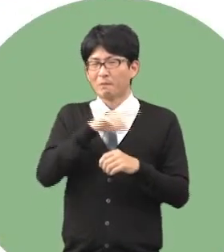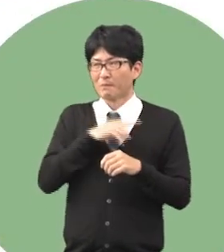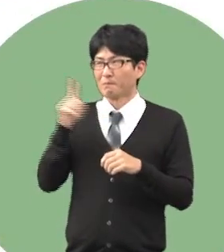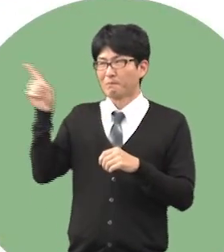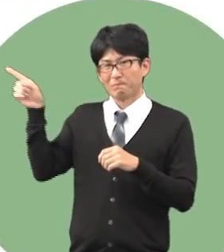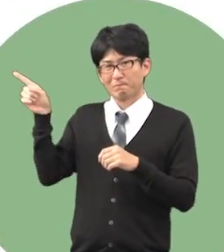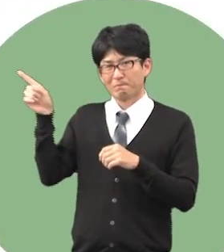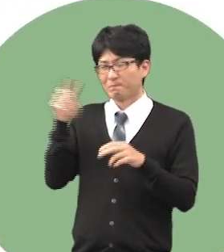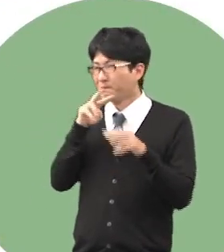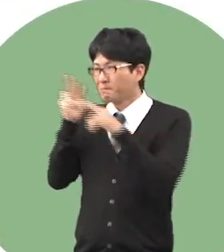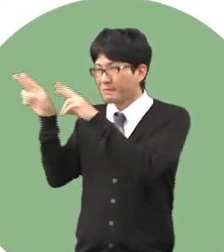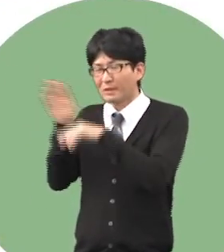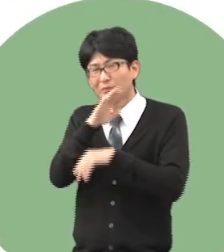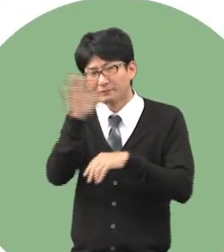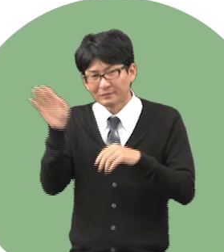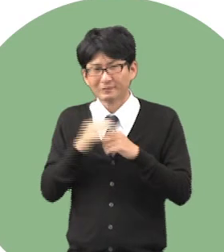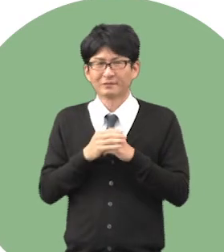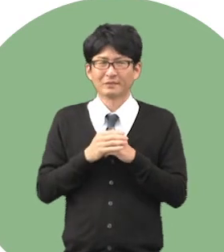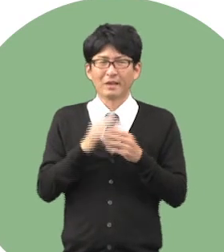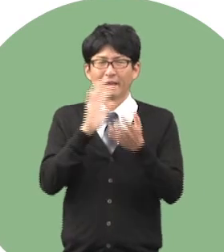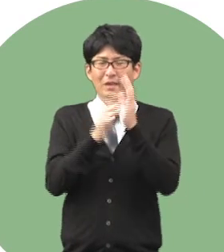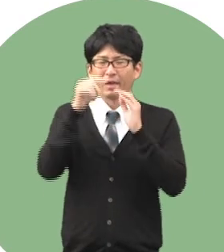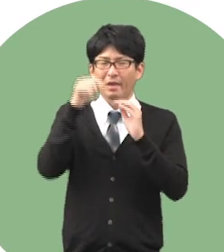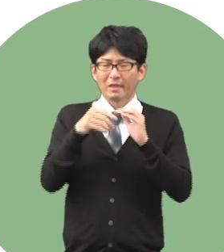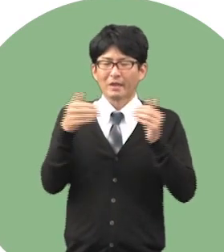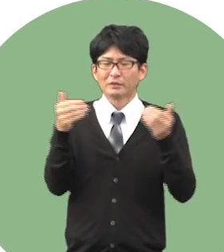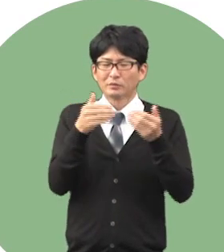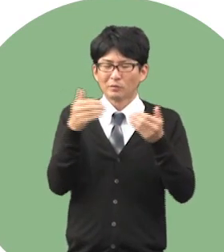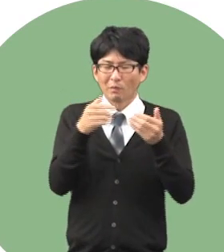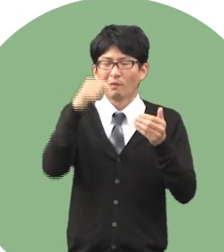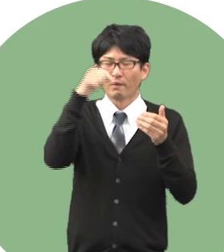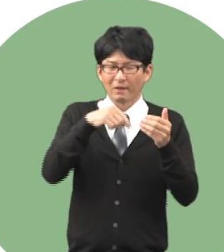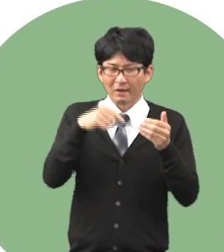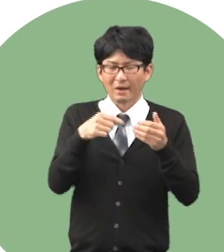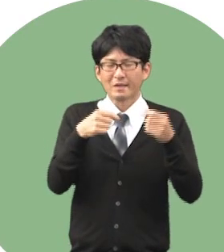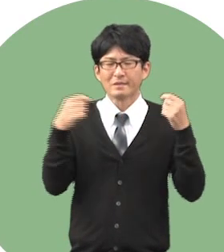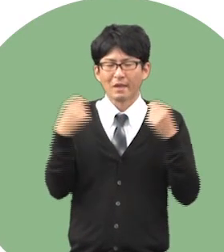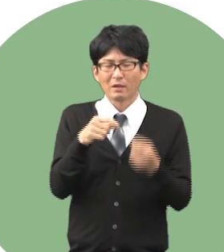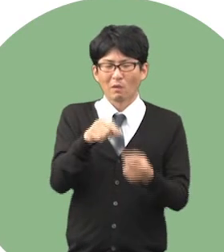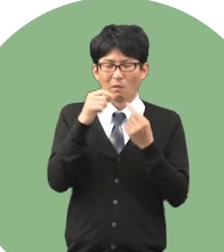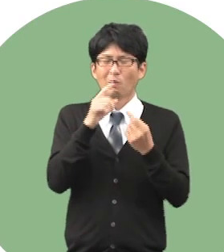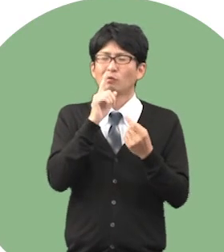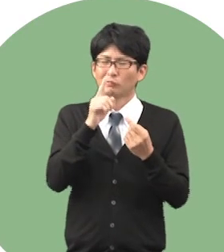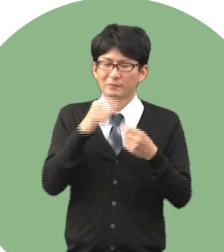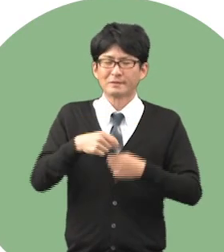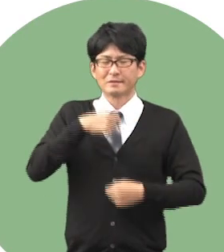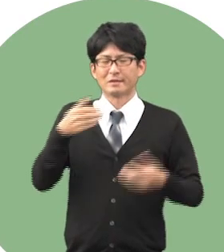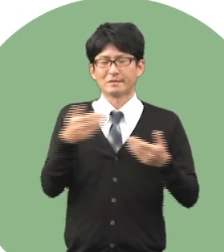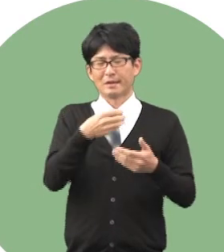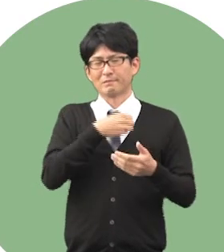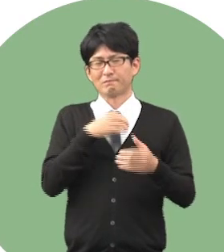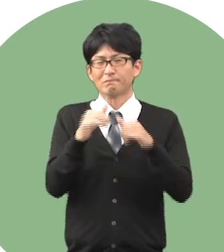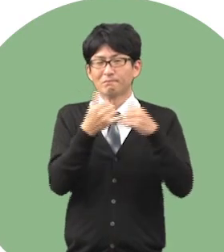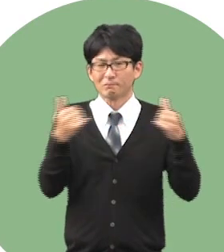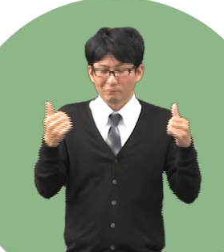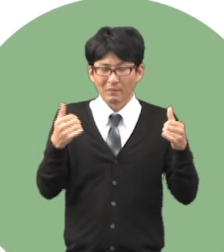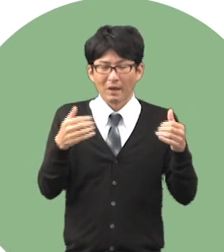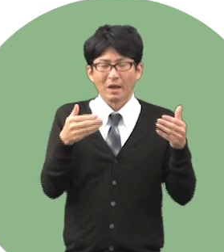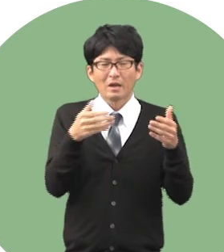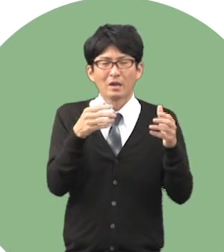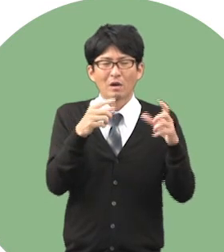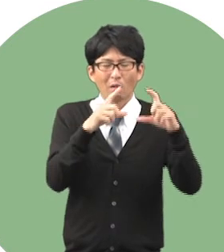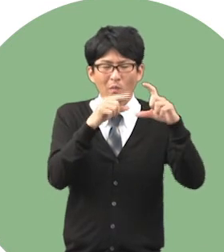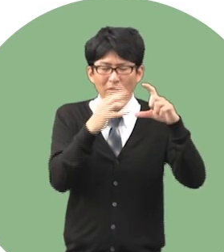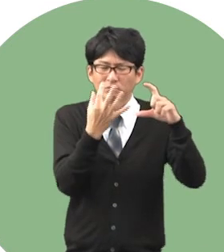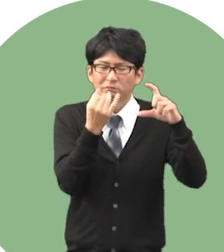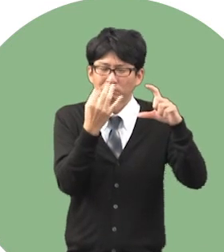ちらをご覧ください。県内企業の従業員数のうち、正規雇用、いわゆる正社員として働く人の割合